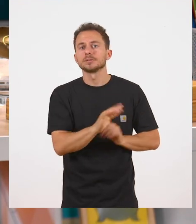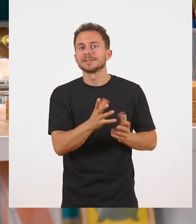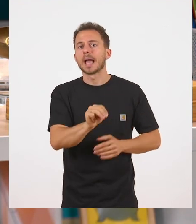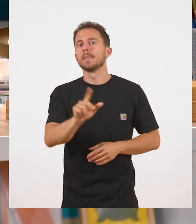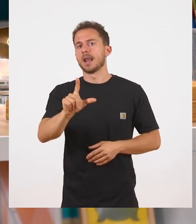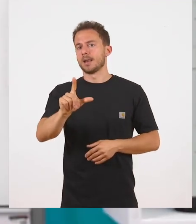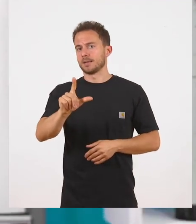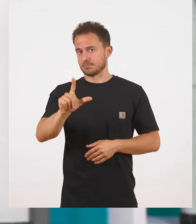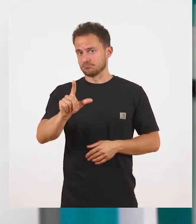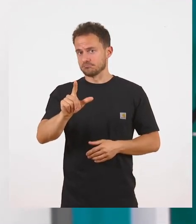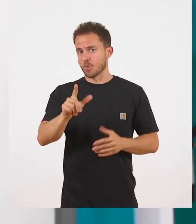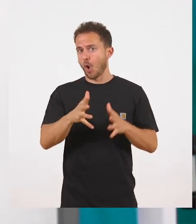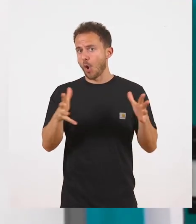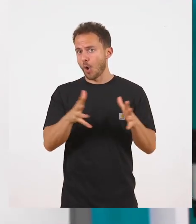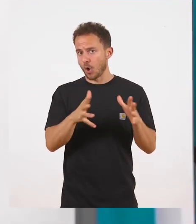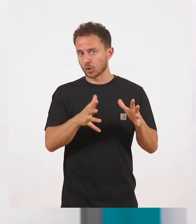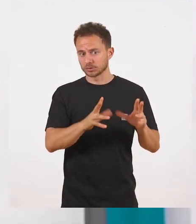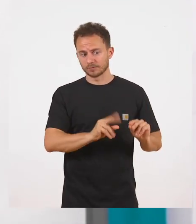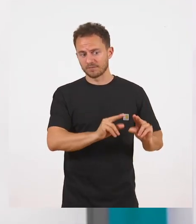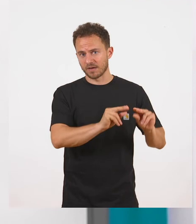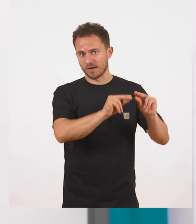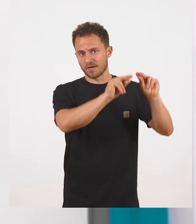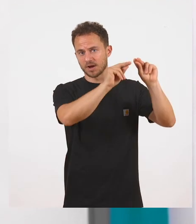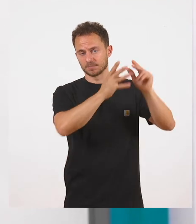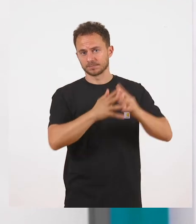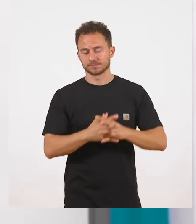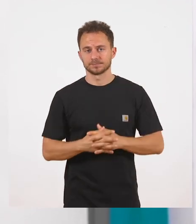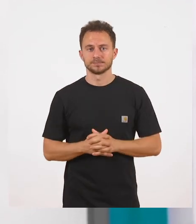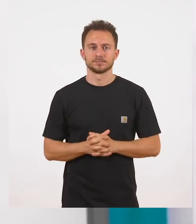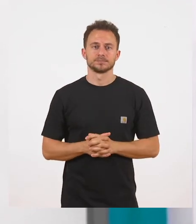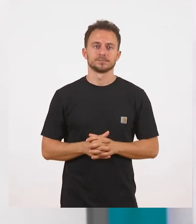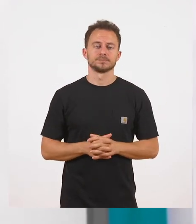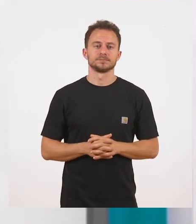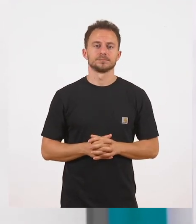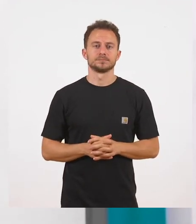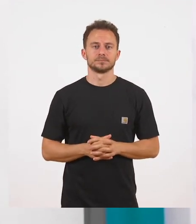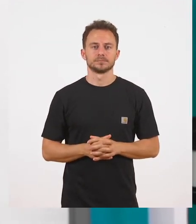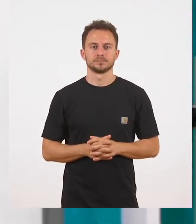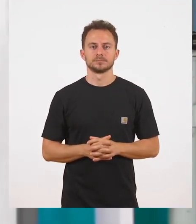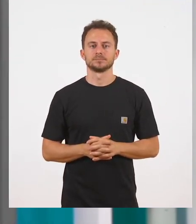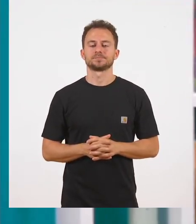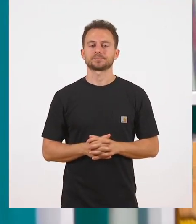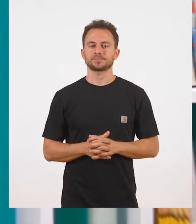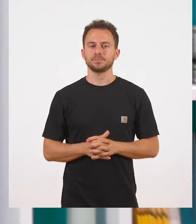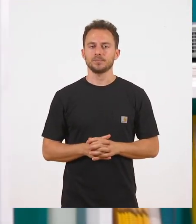όγκο, ίδια ποσότητα, τον ίδιο χώρο που καταλαμβάνουν. Λοιπόν, ας